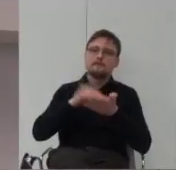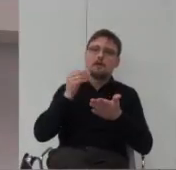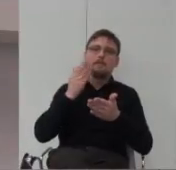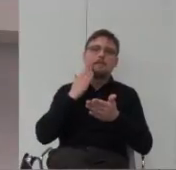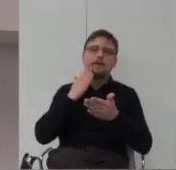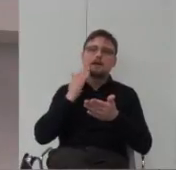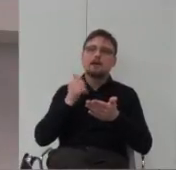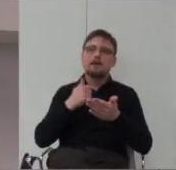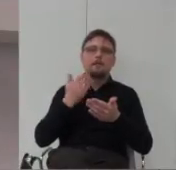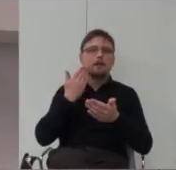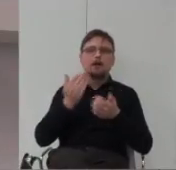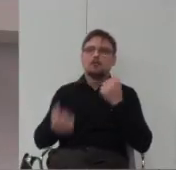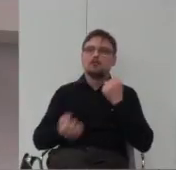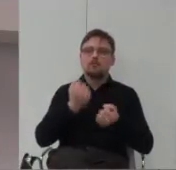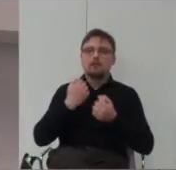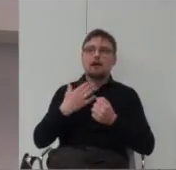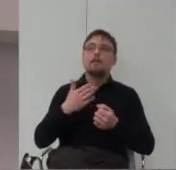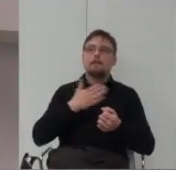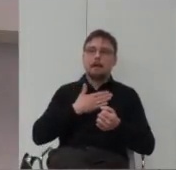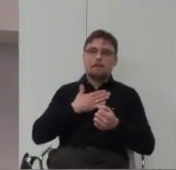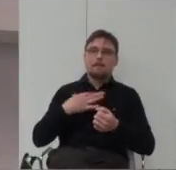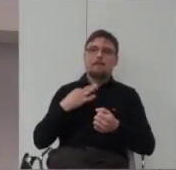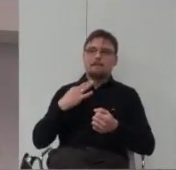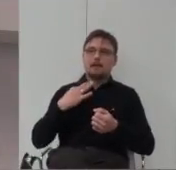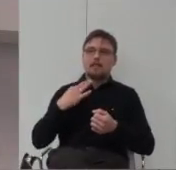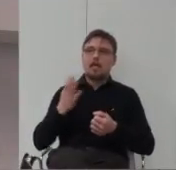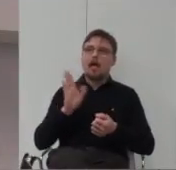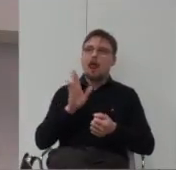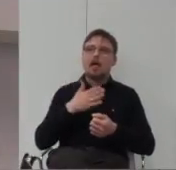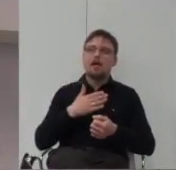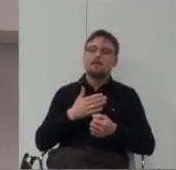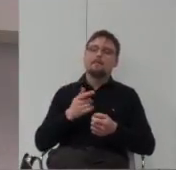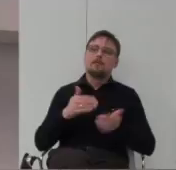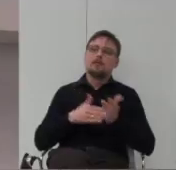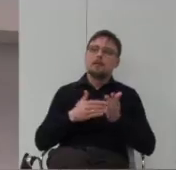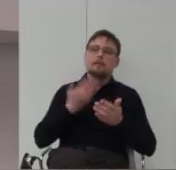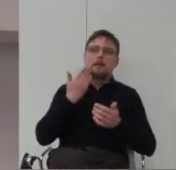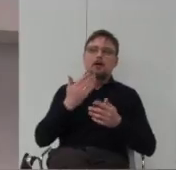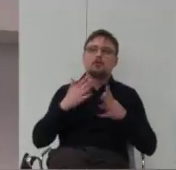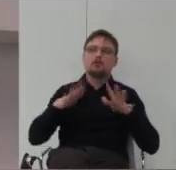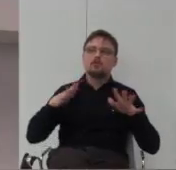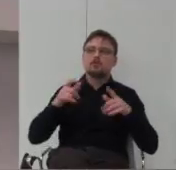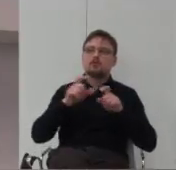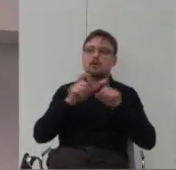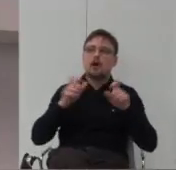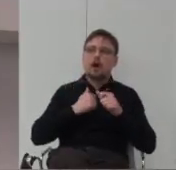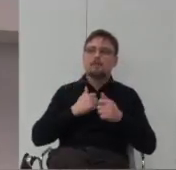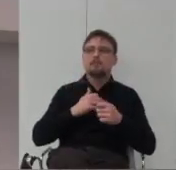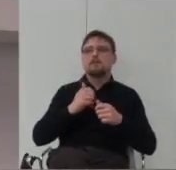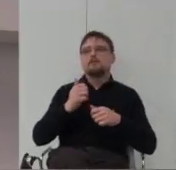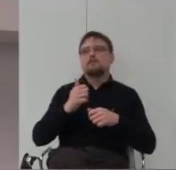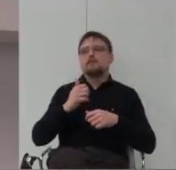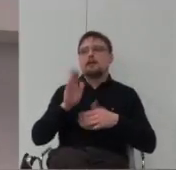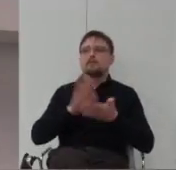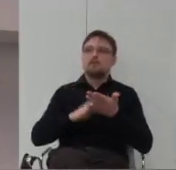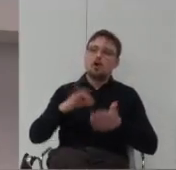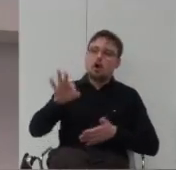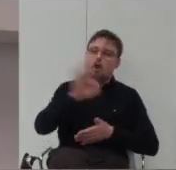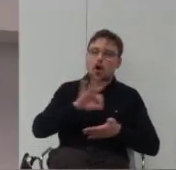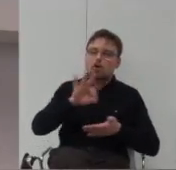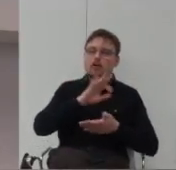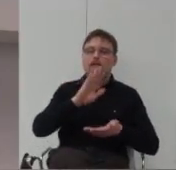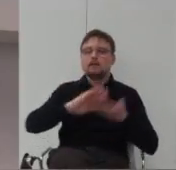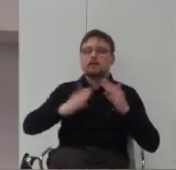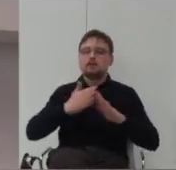wieku. Jednak w istocie taka forma zamieszkiwania przynosi nam wiele trudności. Zyskujemy prywatność, ale poświęcamy bardzo